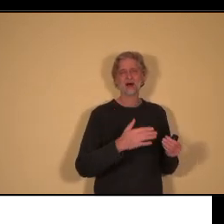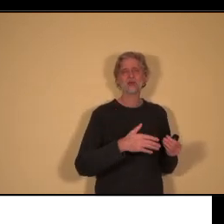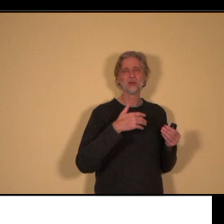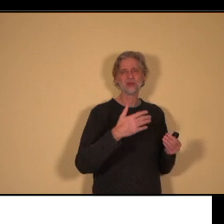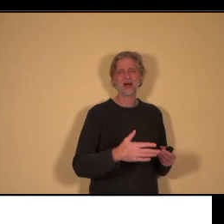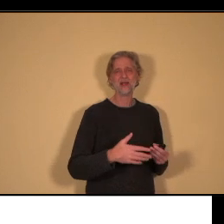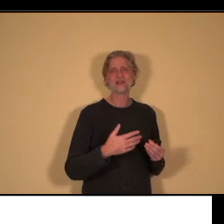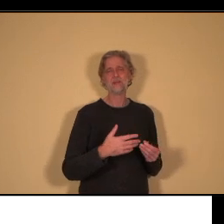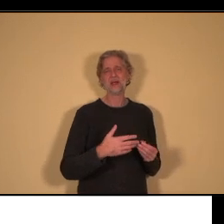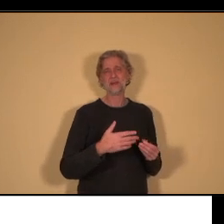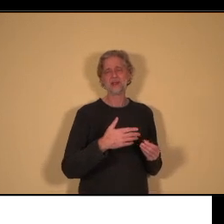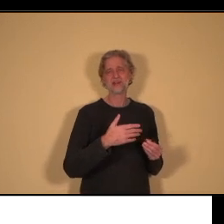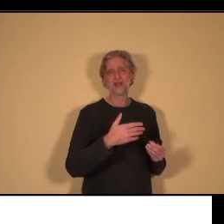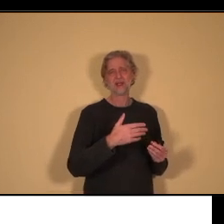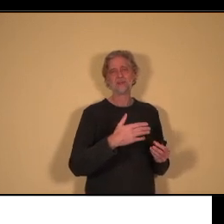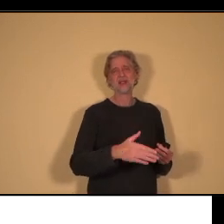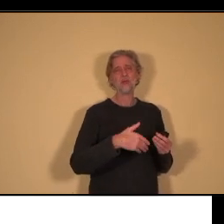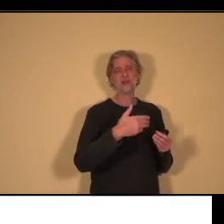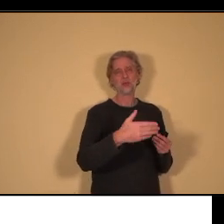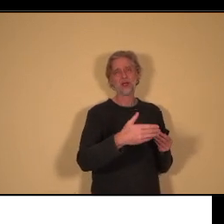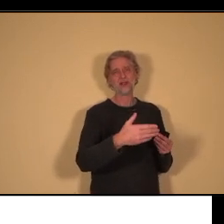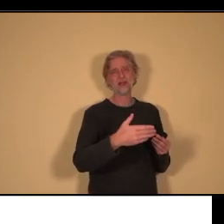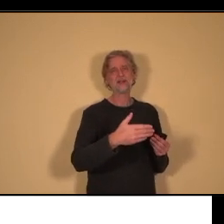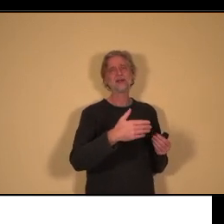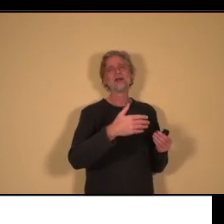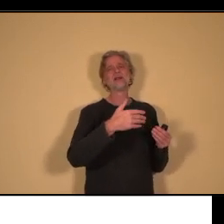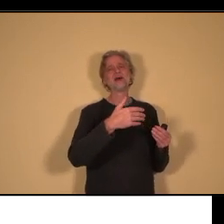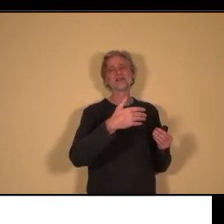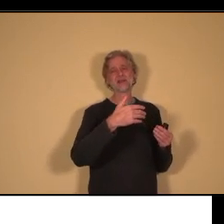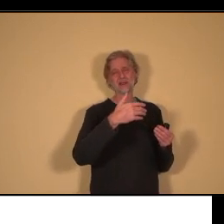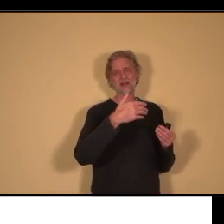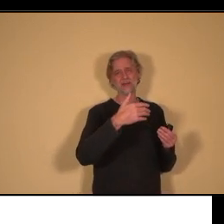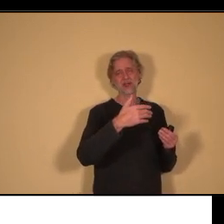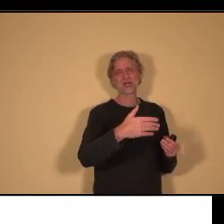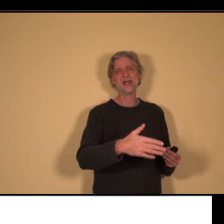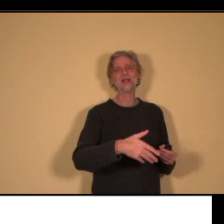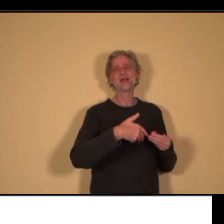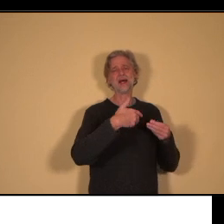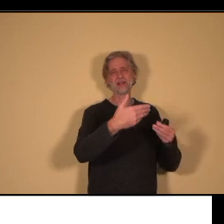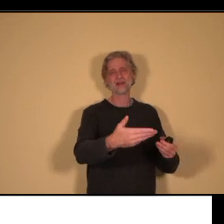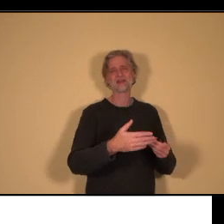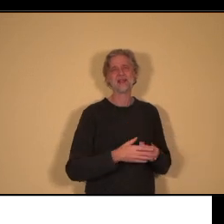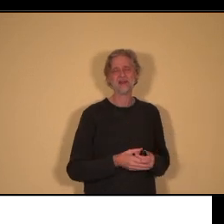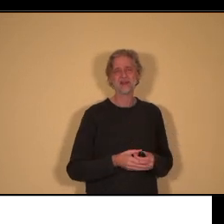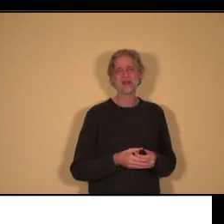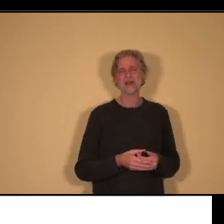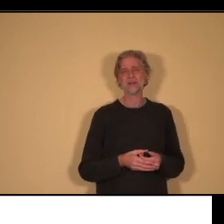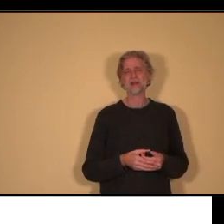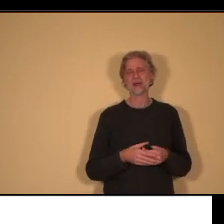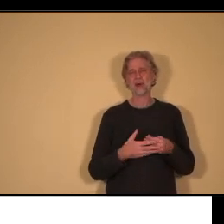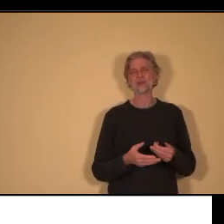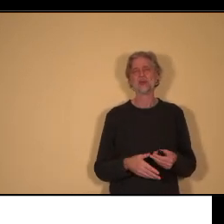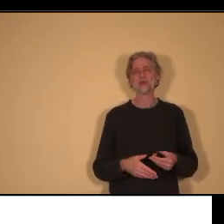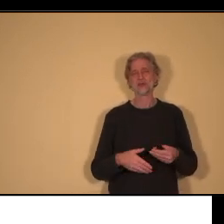das Auslösen eines Kippelementes die Bedingungen so ändern, dass die Wahrscheinlichkeit, dass das nächste